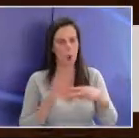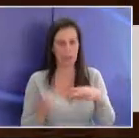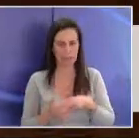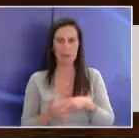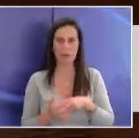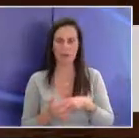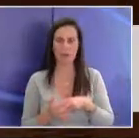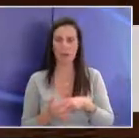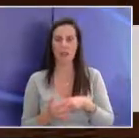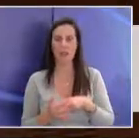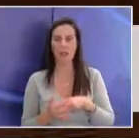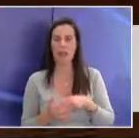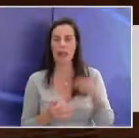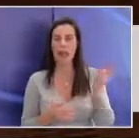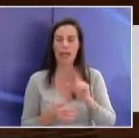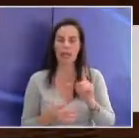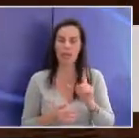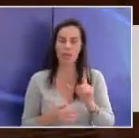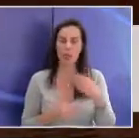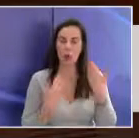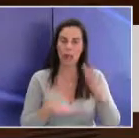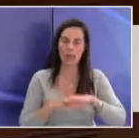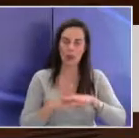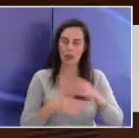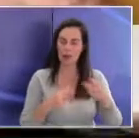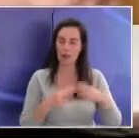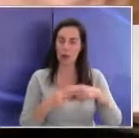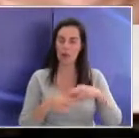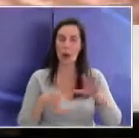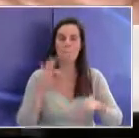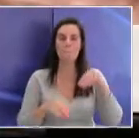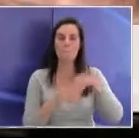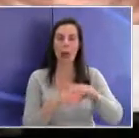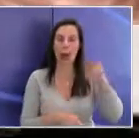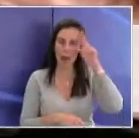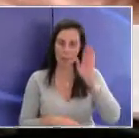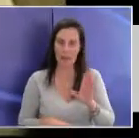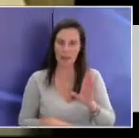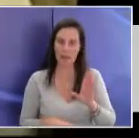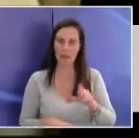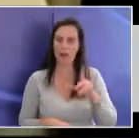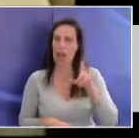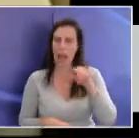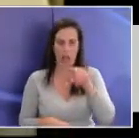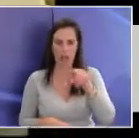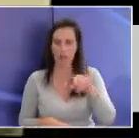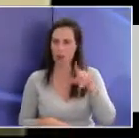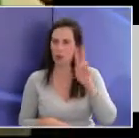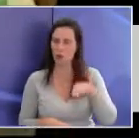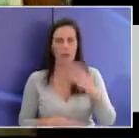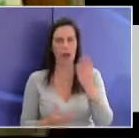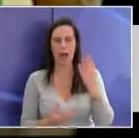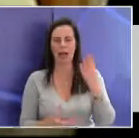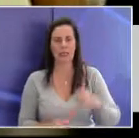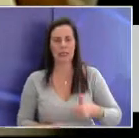כאלה ואחרות, על כך של את מי אתה משדרג ואת מי לא לקראת הפריימריז, ולכן הלך על הבטוח יריב לוין, שגם ככה מחזיק כבר בשר